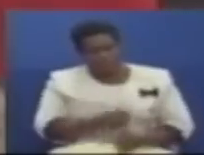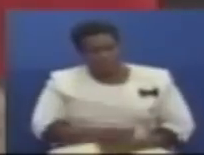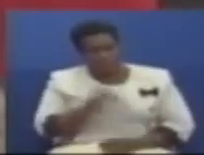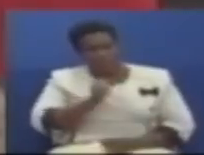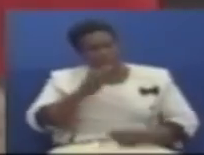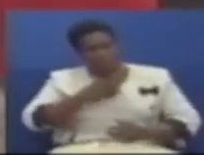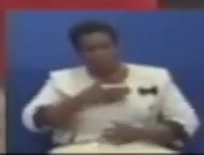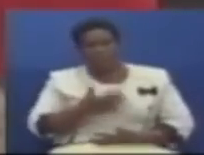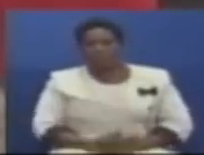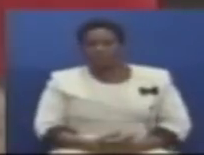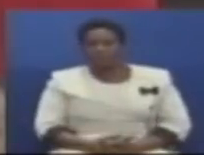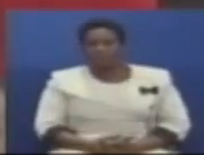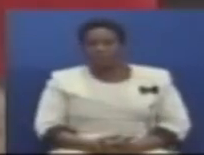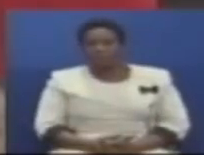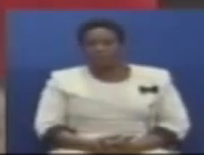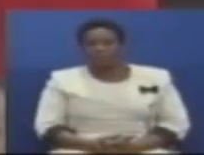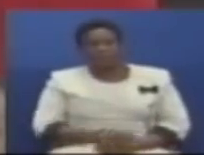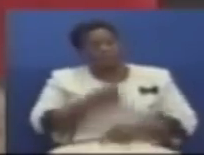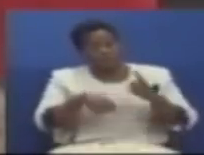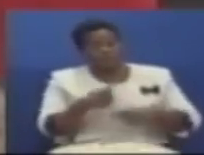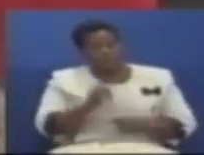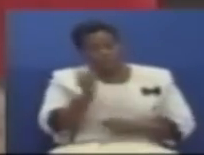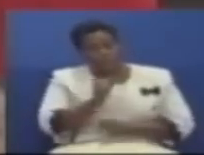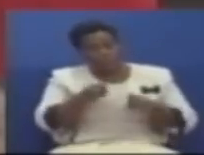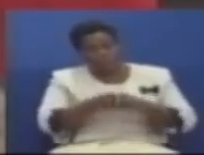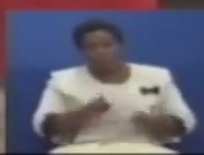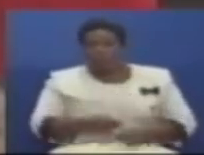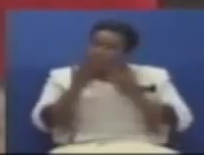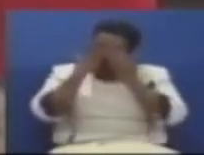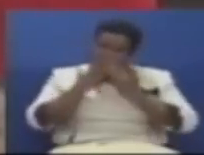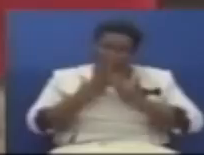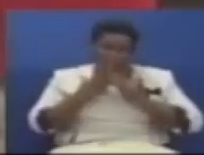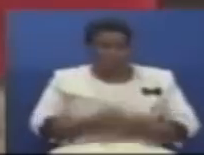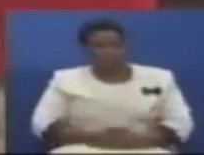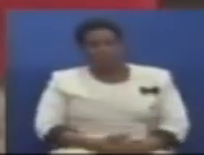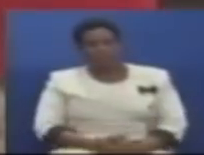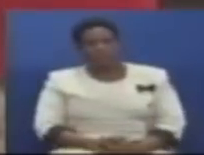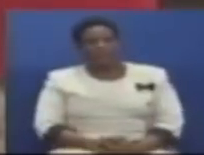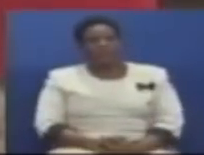Lakini na hakika litakupa taabu. Tuendelee msema zangu. Haya. Ashau.